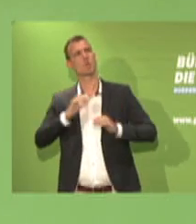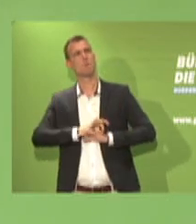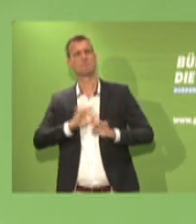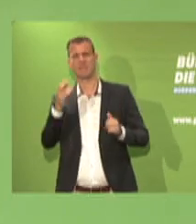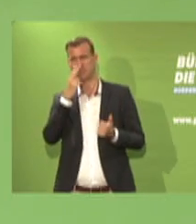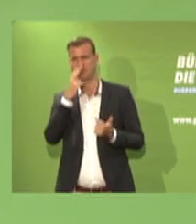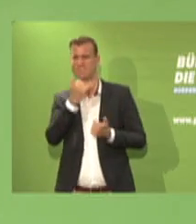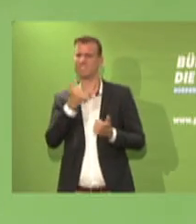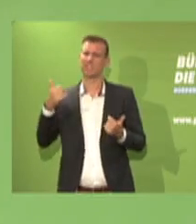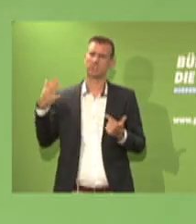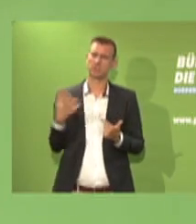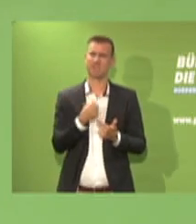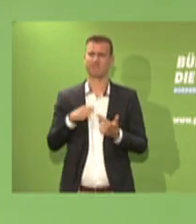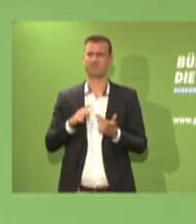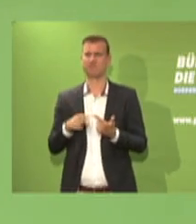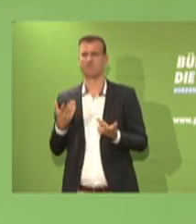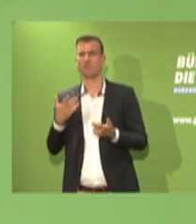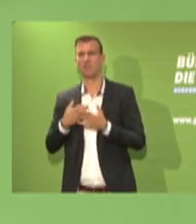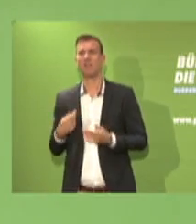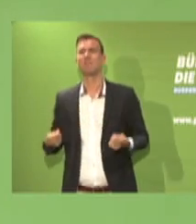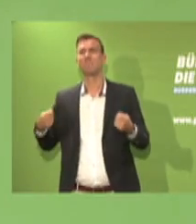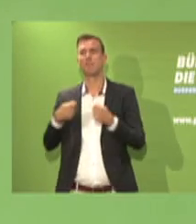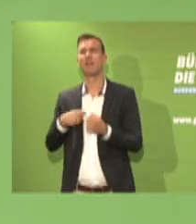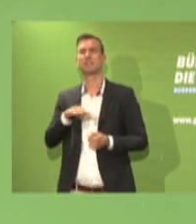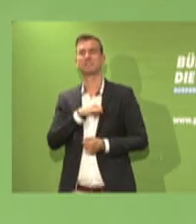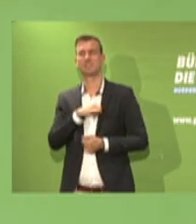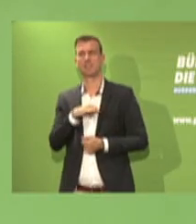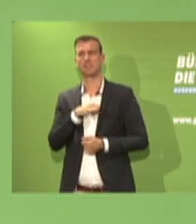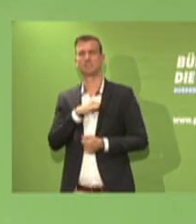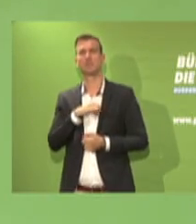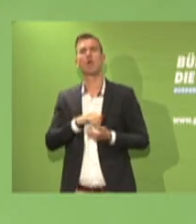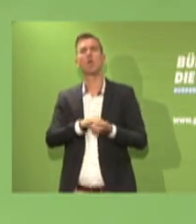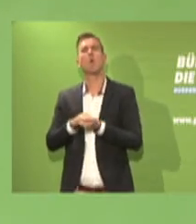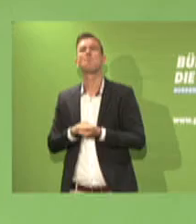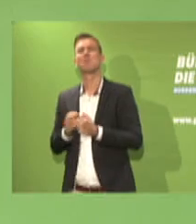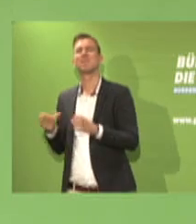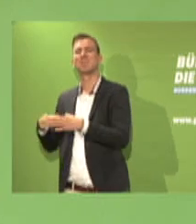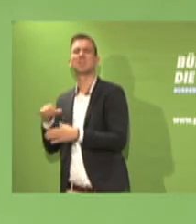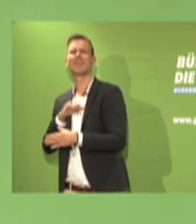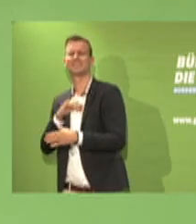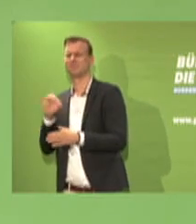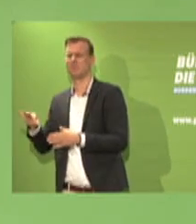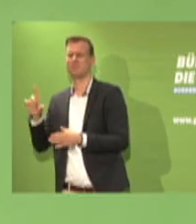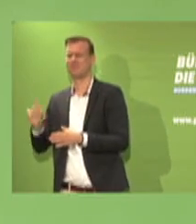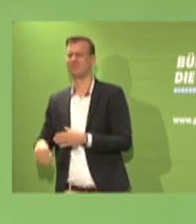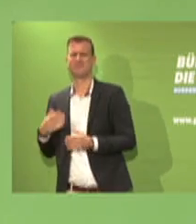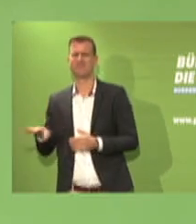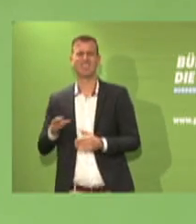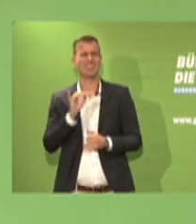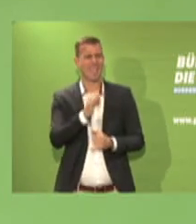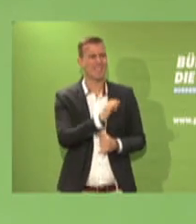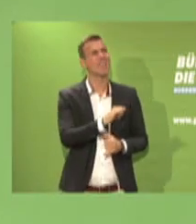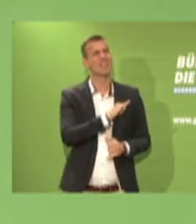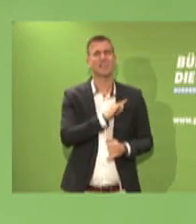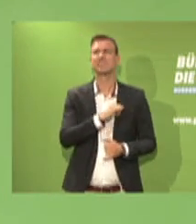das gelingen kann. Und da spielen eben Verbandsinteressen, Lobbyinteressen weniger eine Rolle, sondern jeder vor Ort ist interessiert,